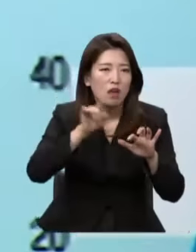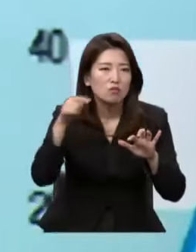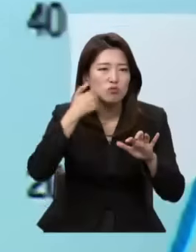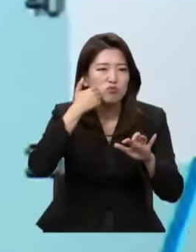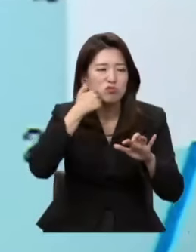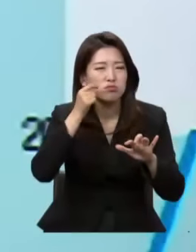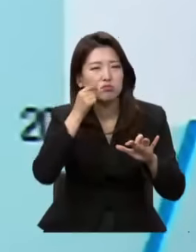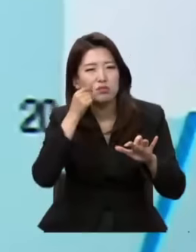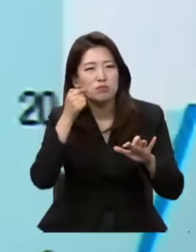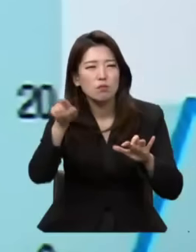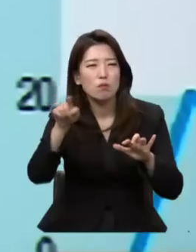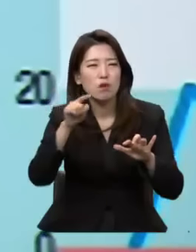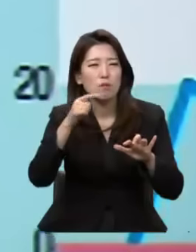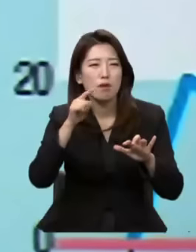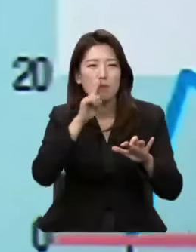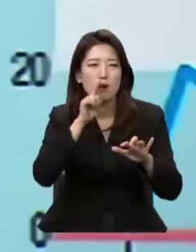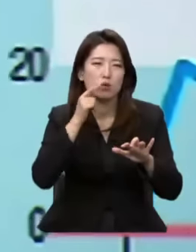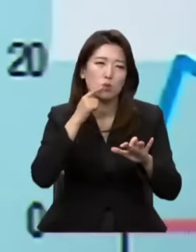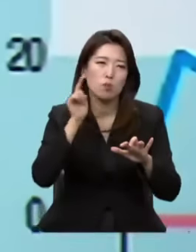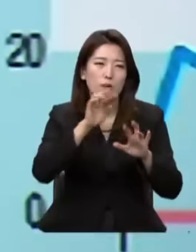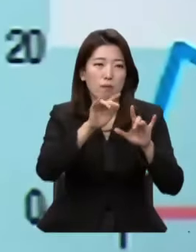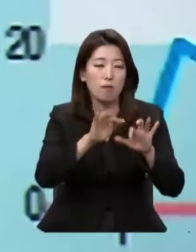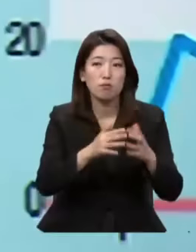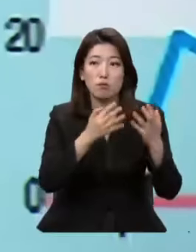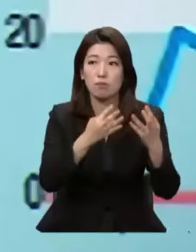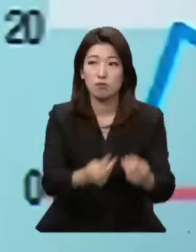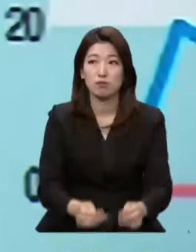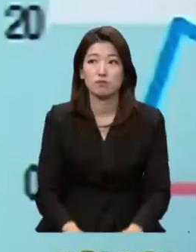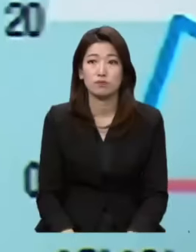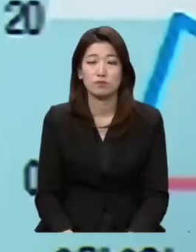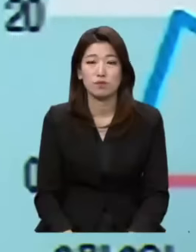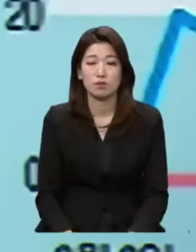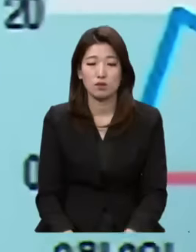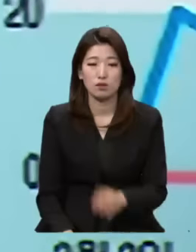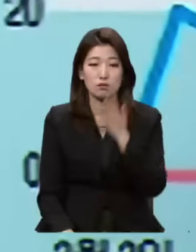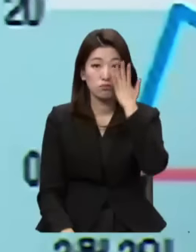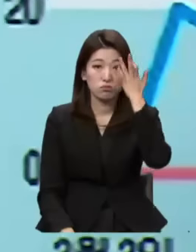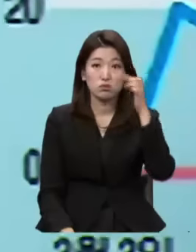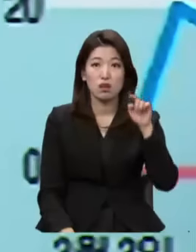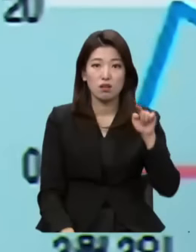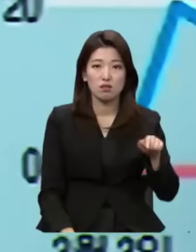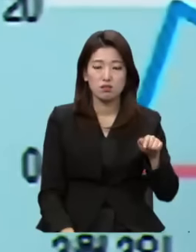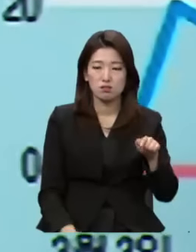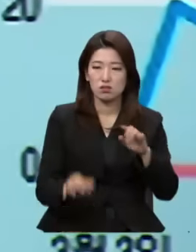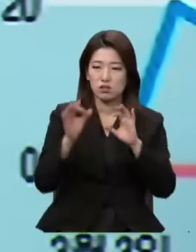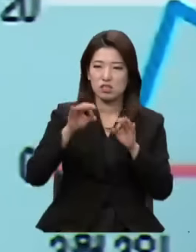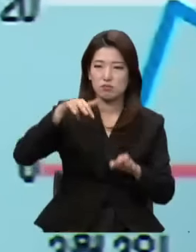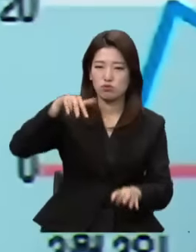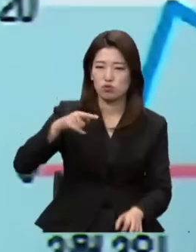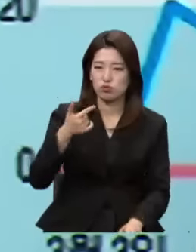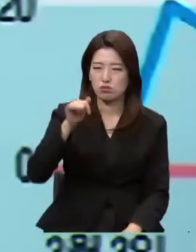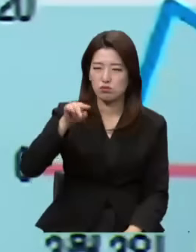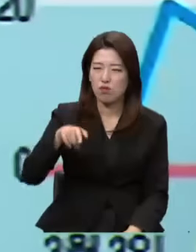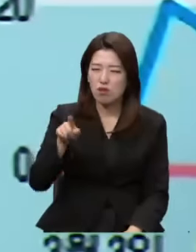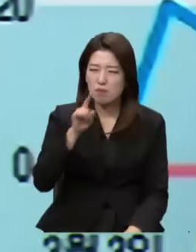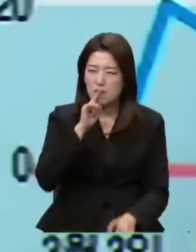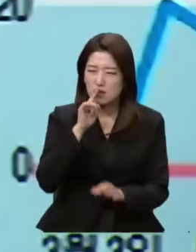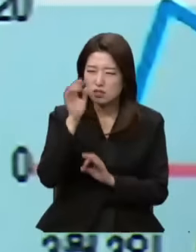58인치 울산은 유일하게 김준혁 후보에 대한 검색이 훨씬 많았다라는